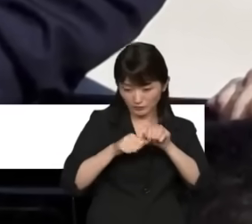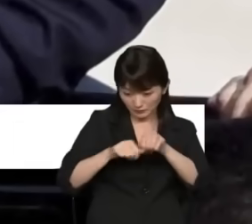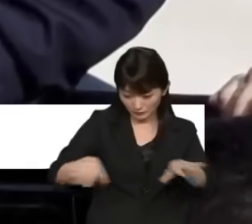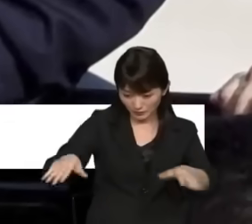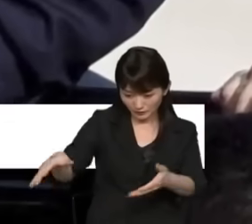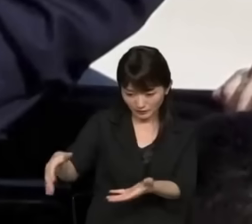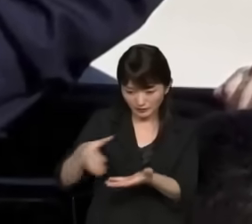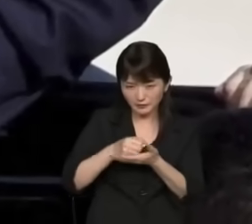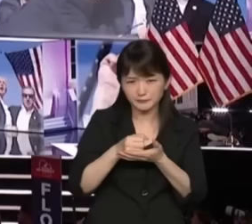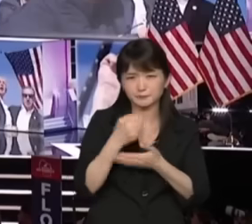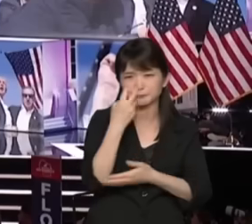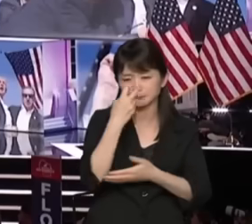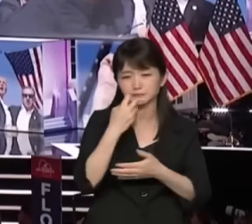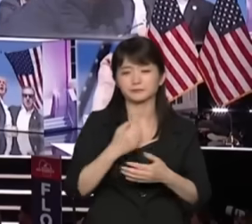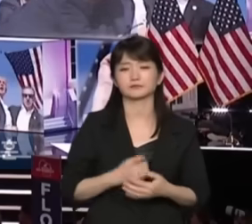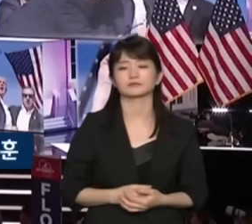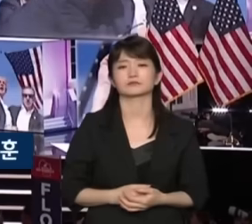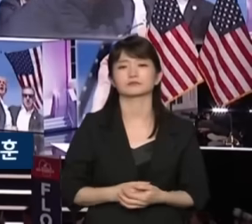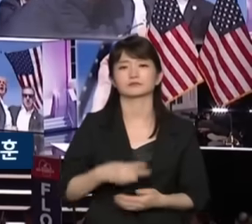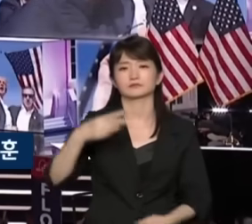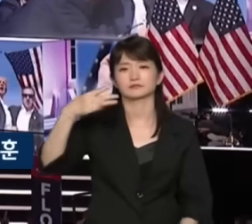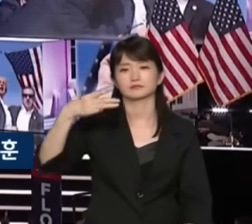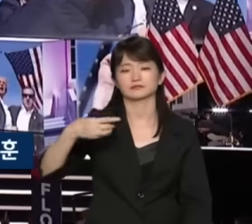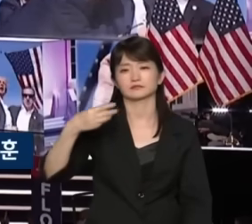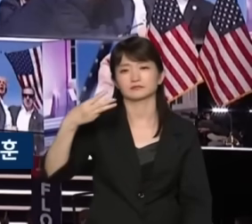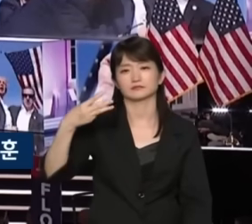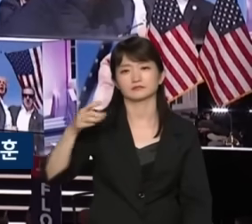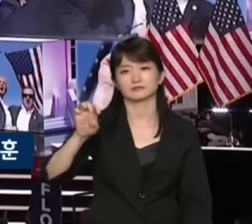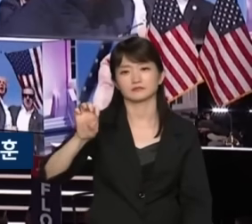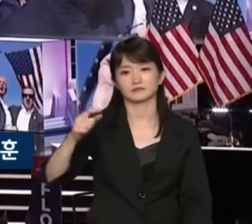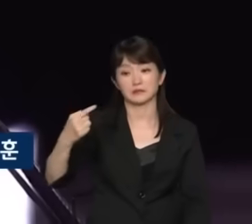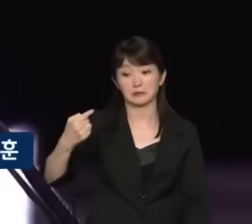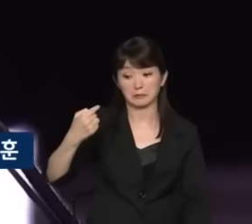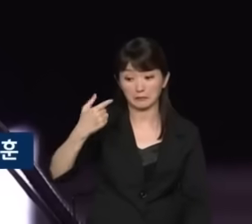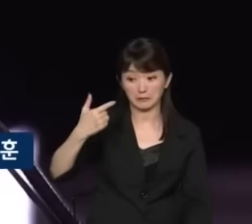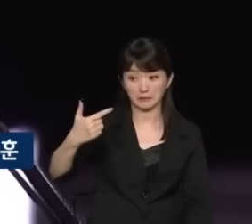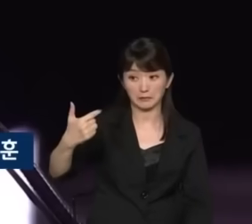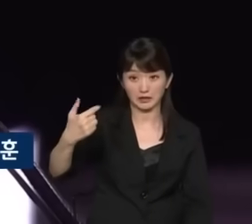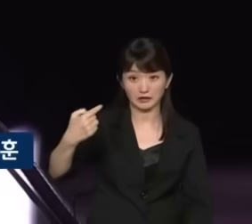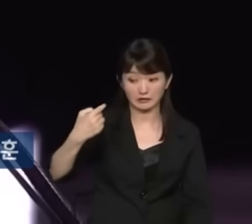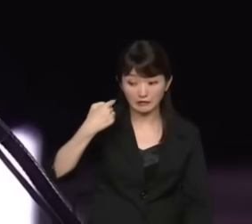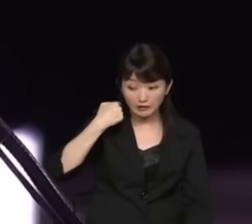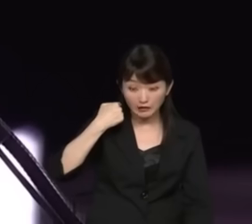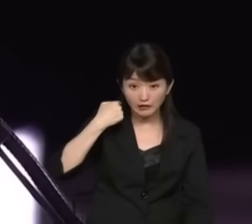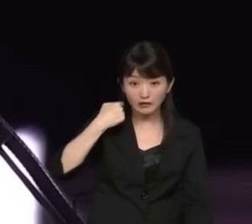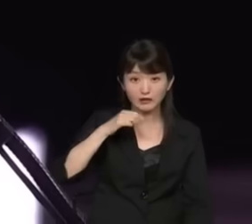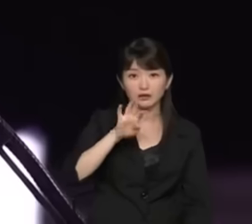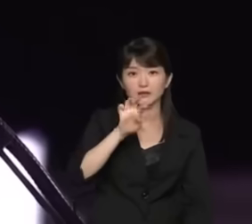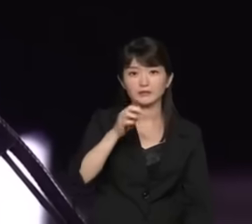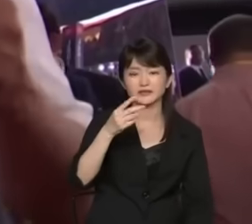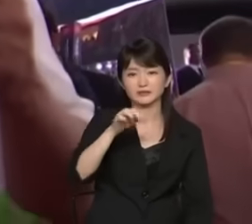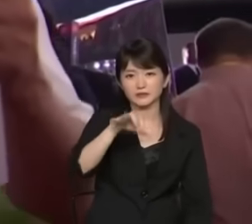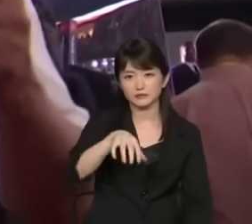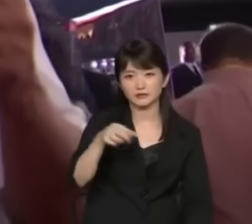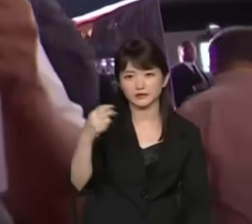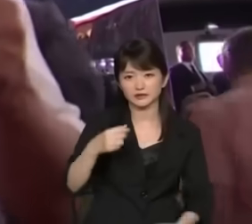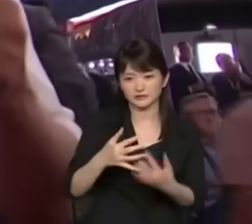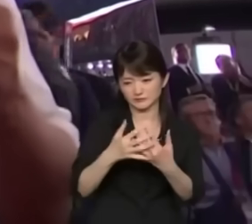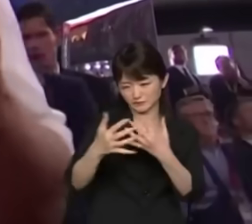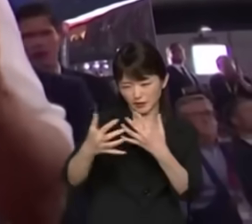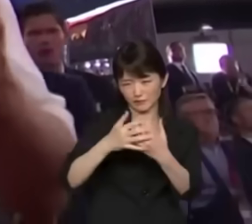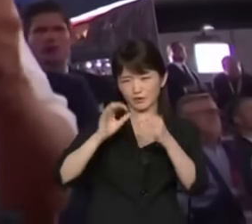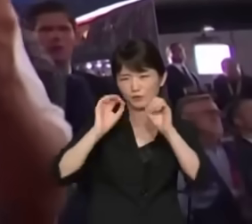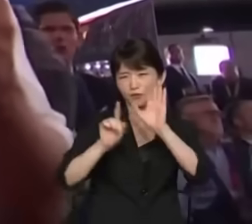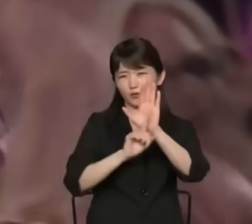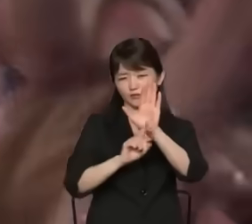있습니다. 이런 가운데 트럼프 전 대통령은 피격 사건이 발생했던 펜실베이니아 버틀러에서 다시 대규모 유세를 열